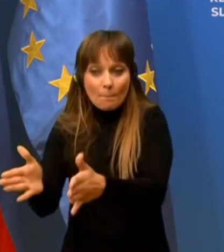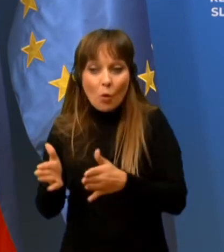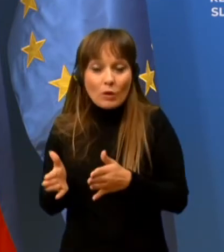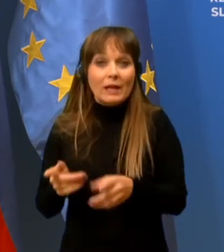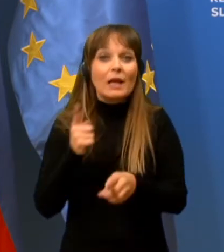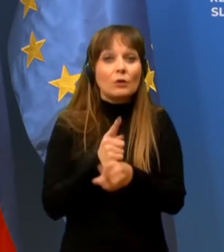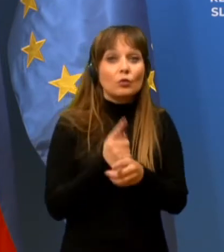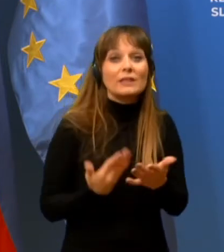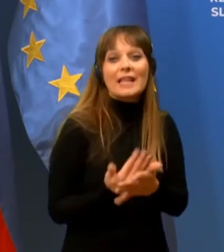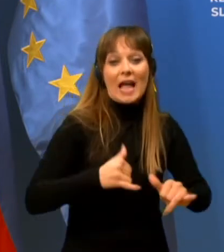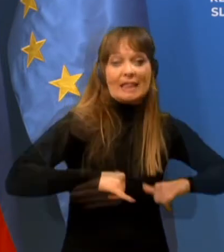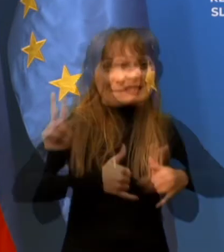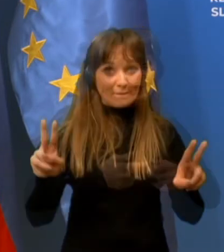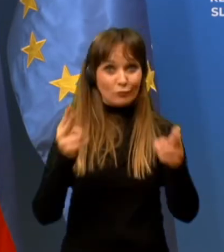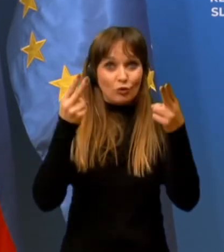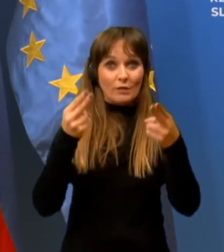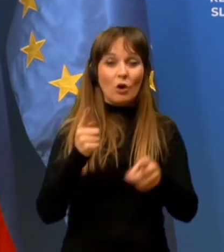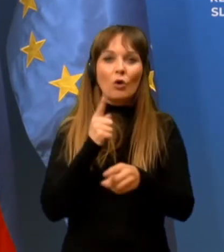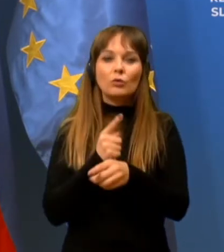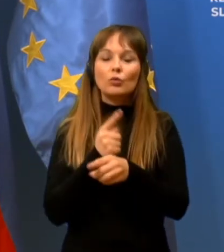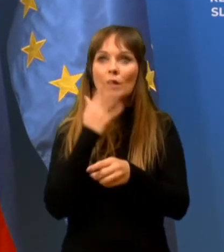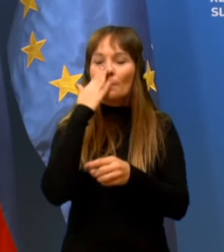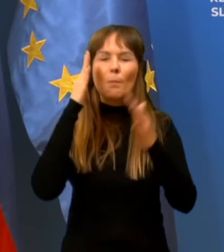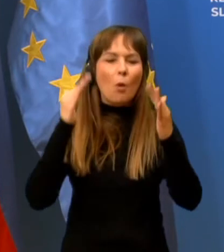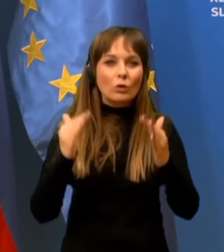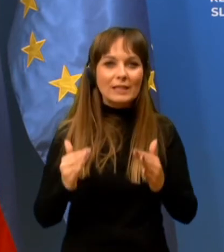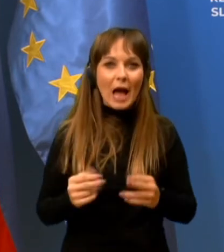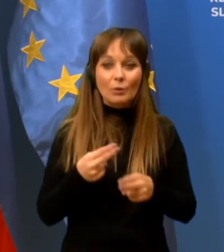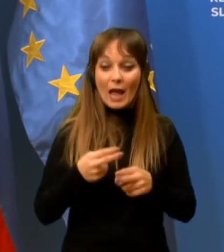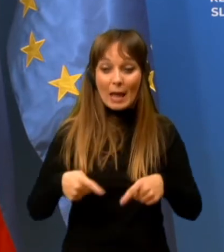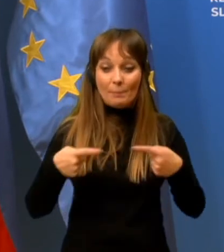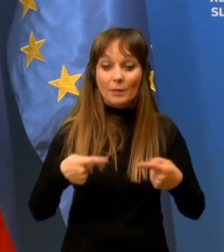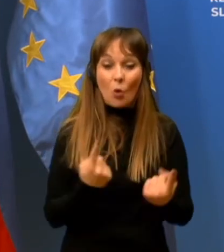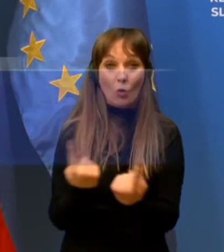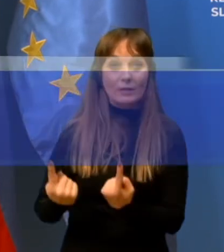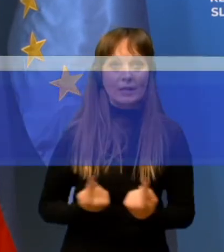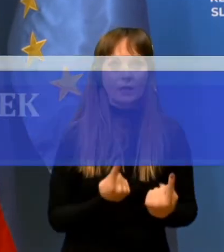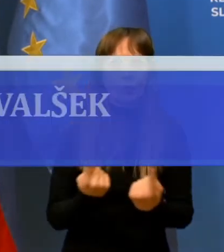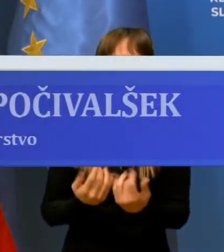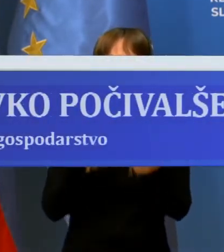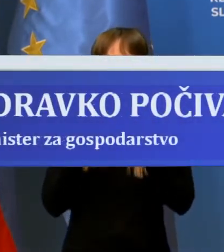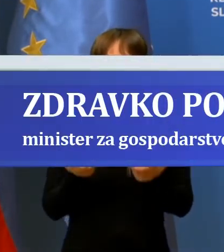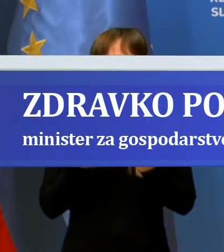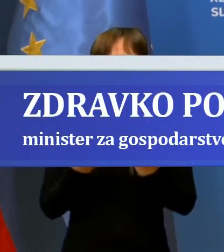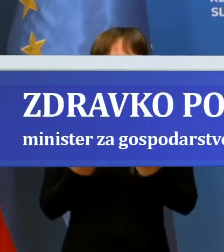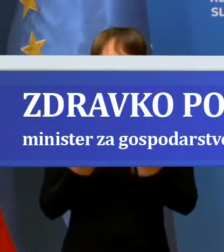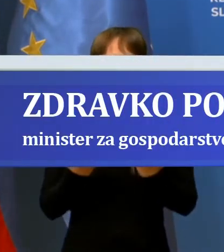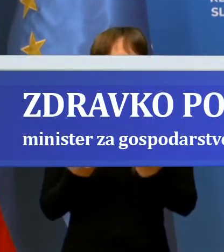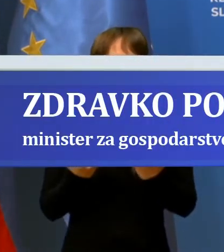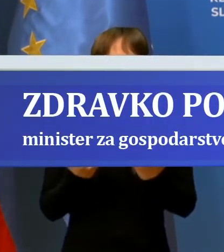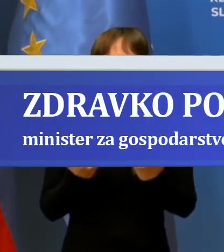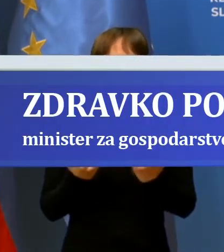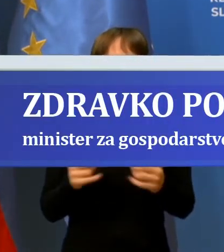zlasti intenzivne nege. Poslabšanje epidemiološke slike nas je postavilo v negotovo